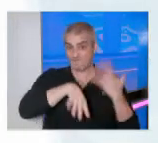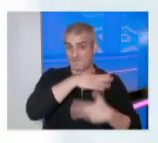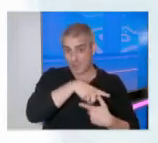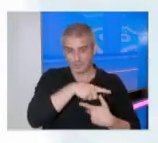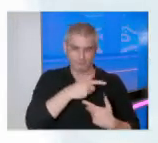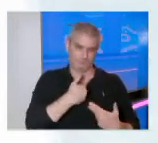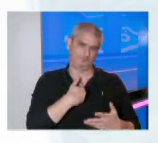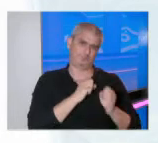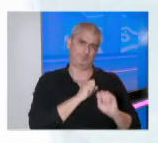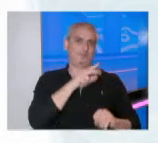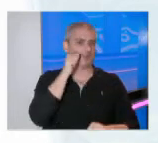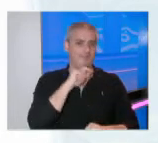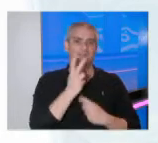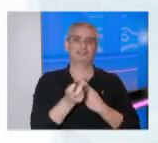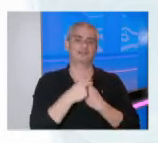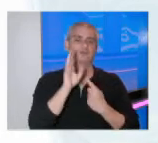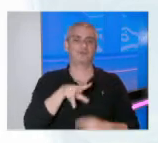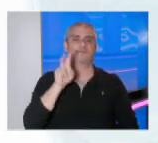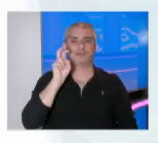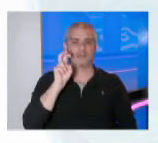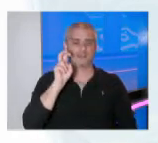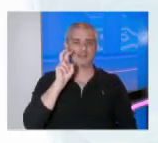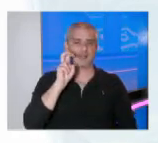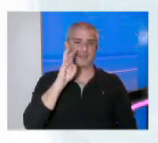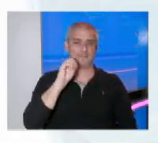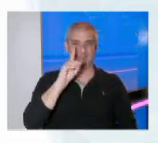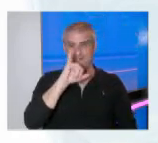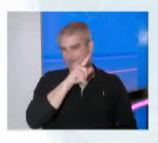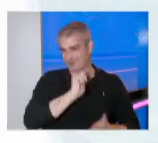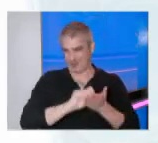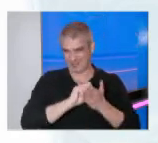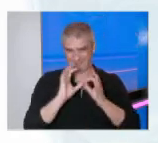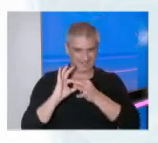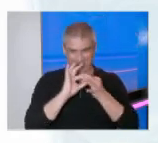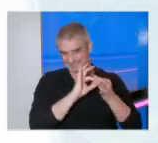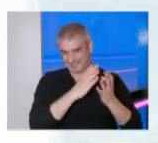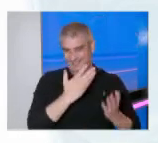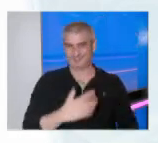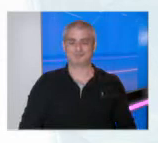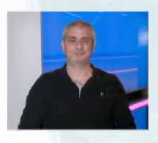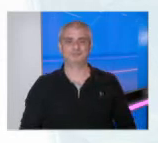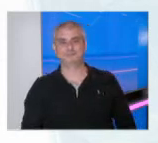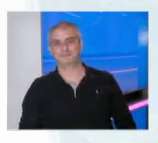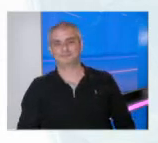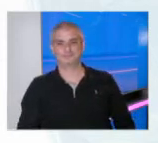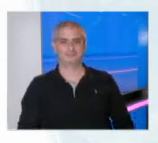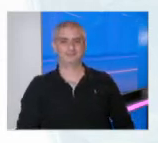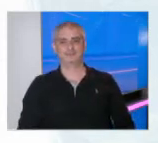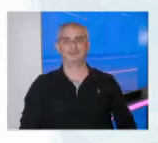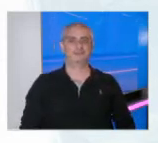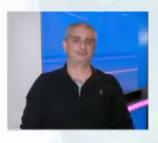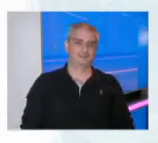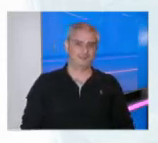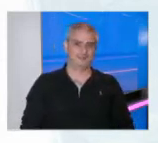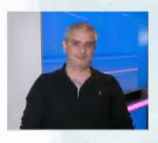פאודה, אני בעד שכחול לבן יצרפו גם את עידן עמדי. עידן עמדי, זמר, שחקן של פאודה, של